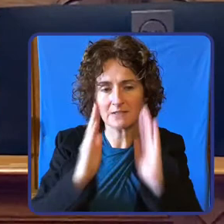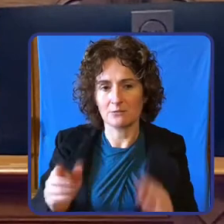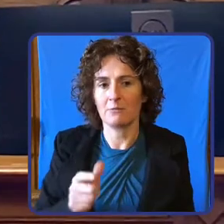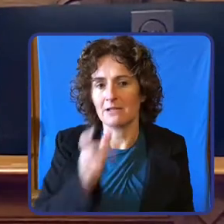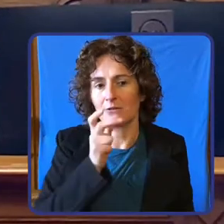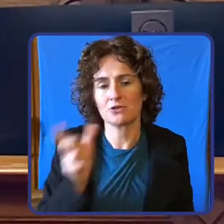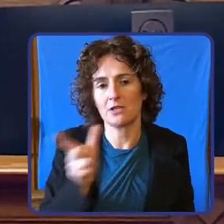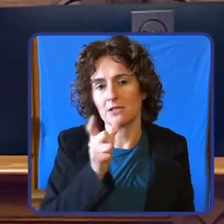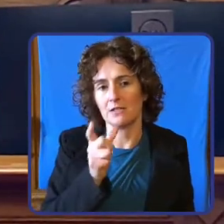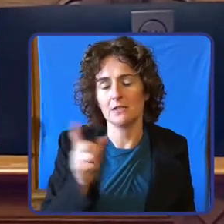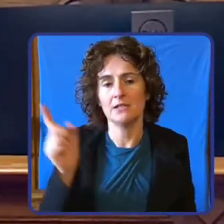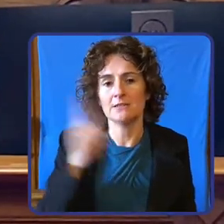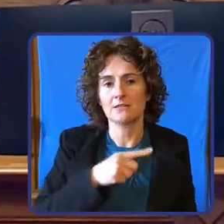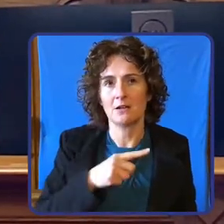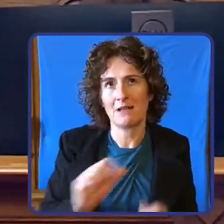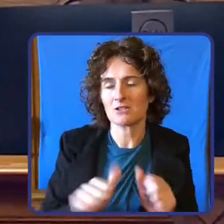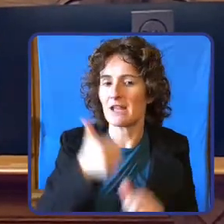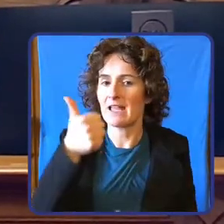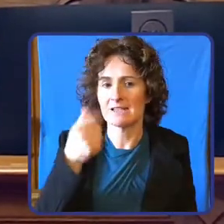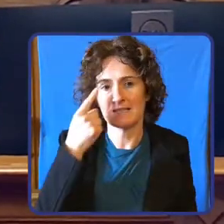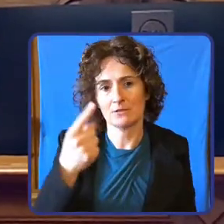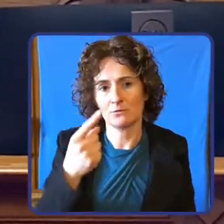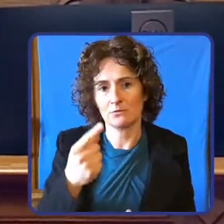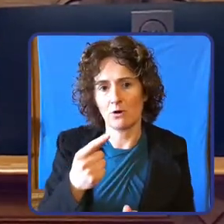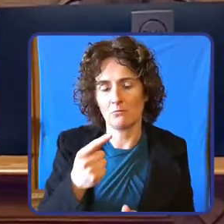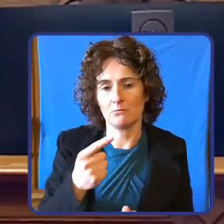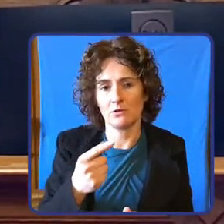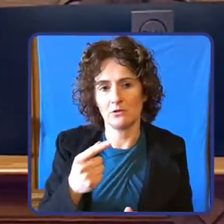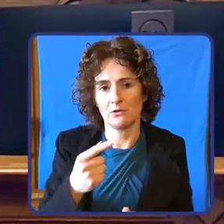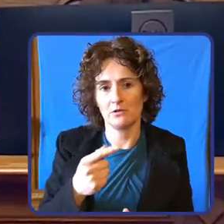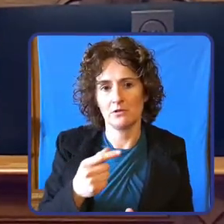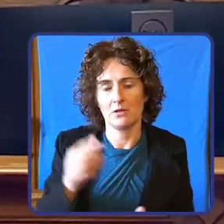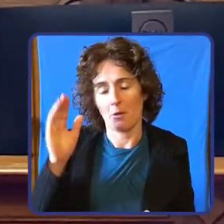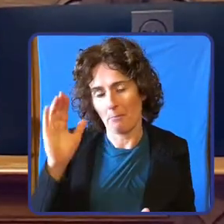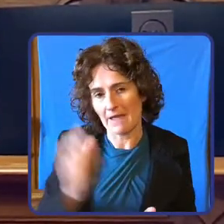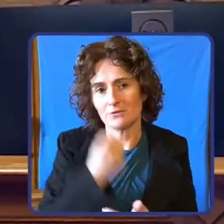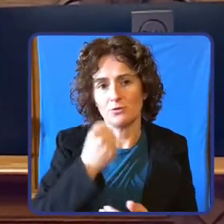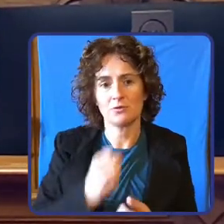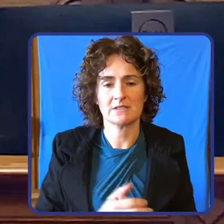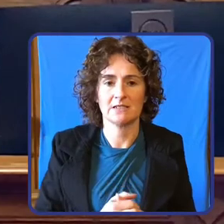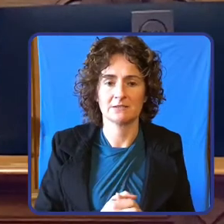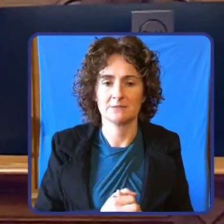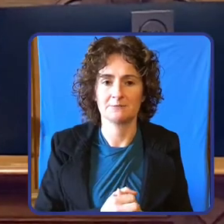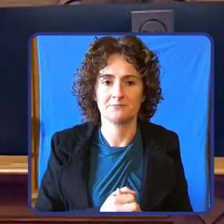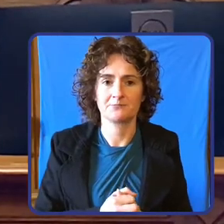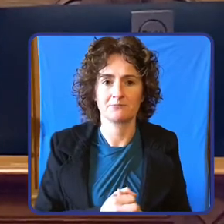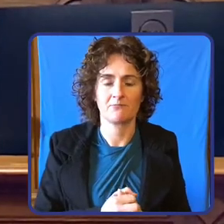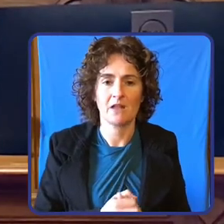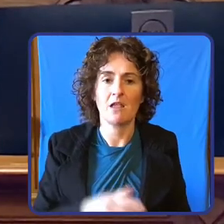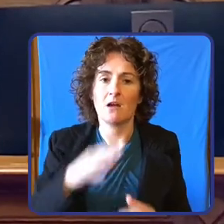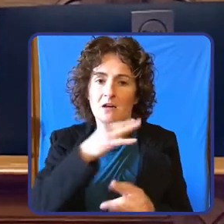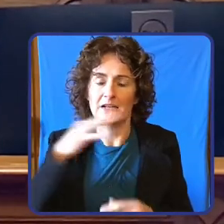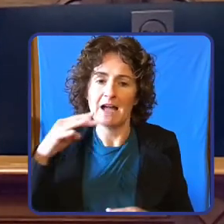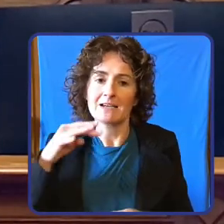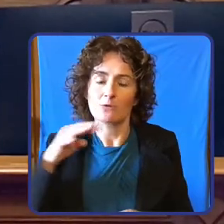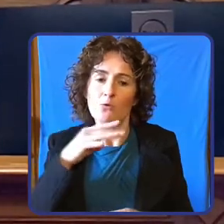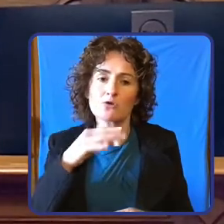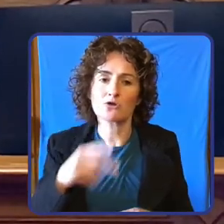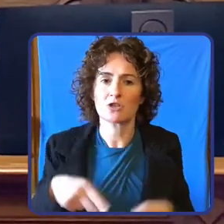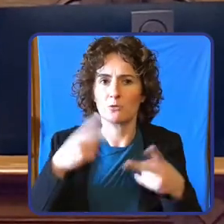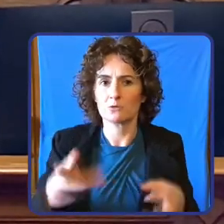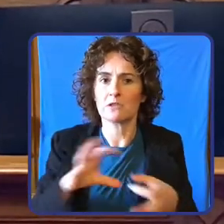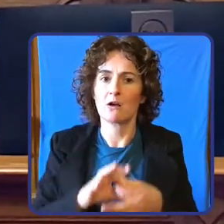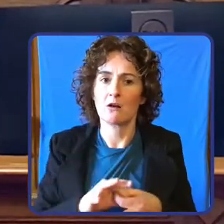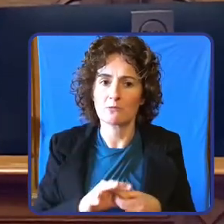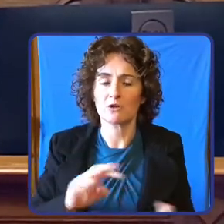No, de ami a Ráros jutott illeti, ez egy nagyon fontos kérdés, valóban, hál' Istennek a tervek elkészültek, és